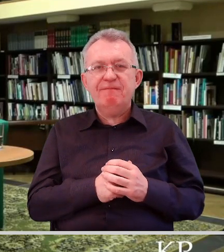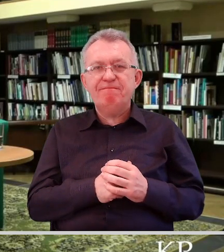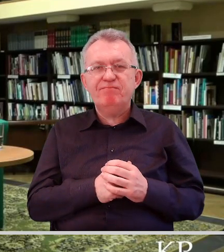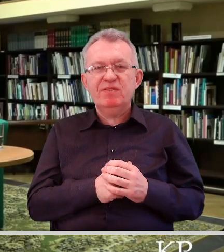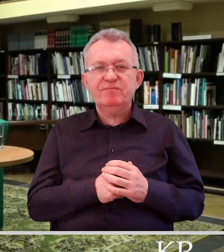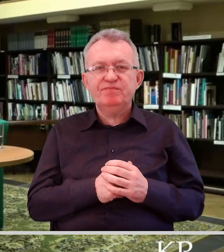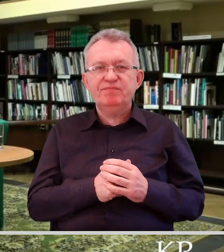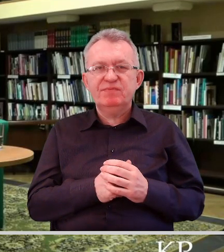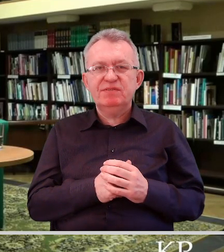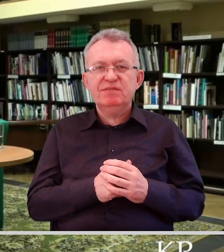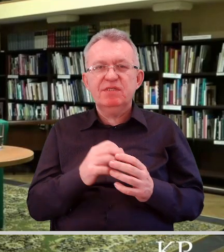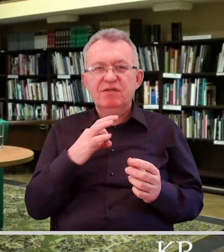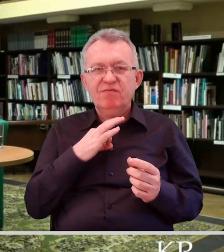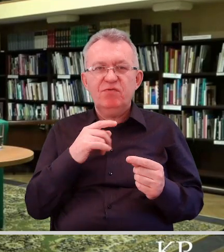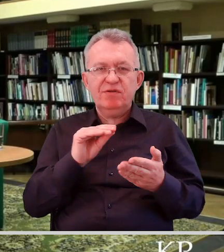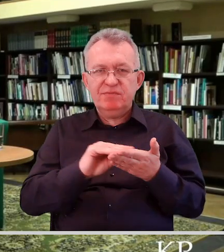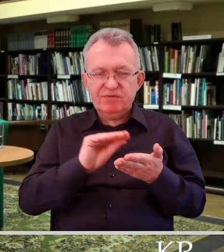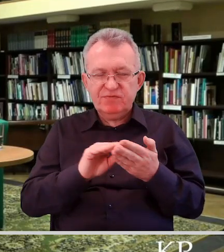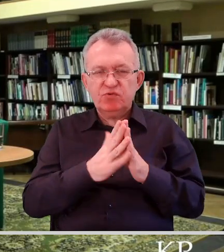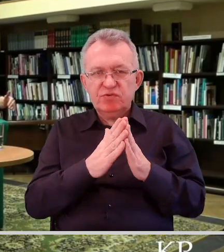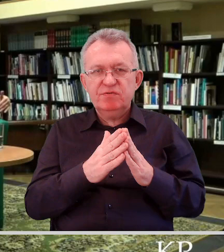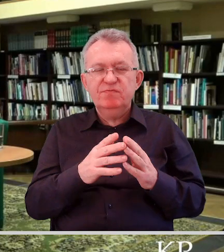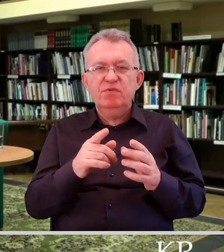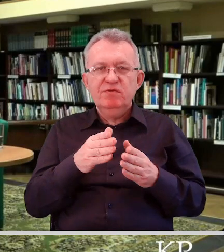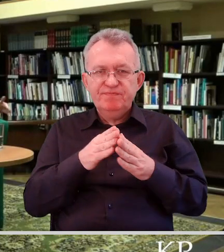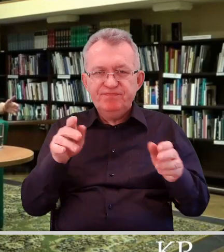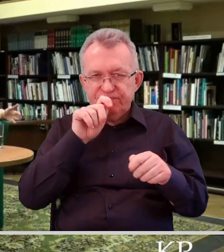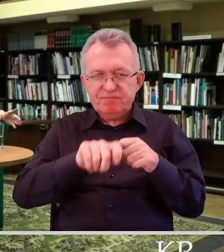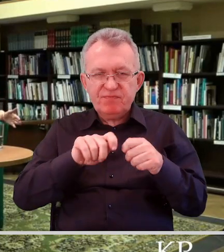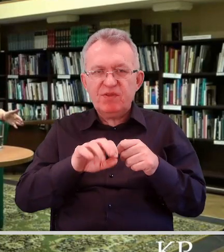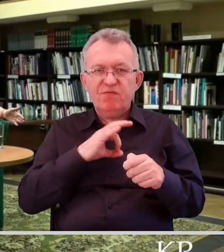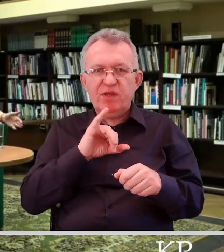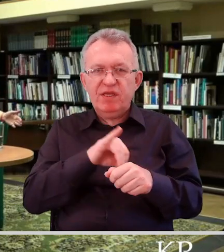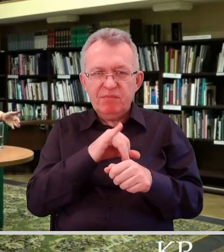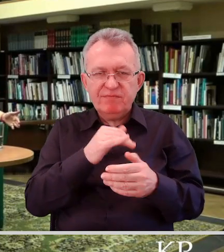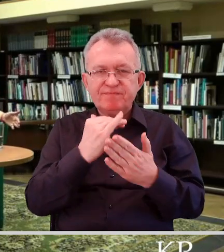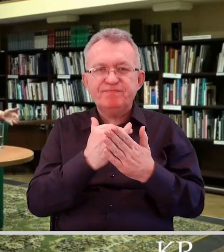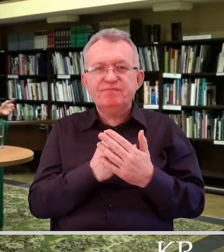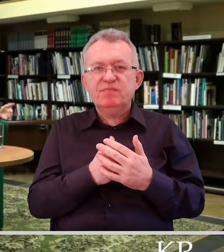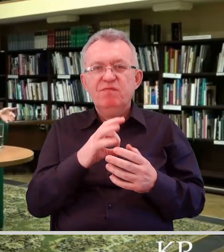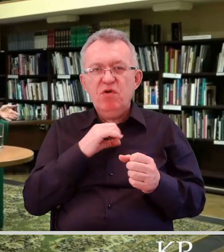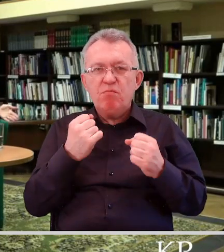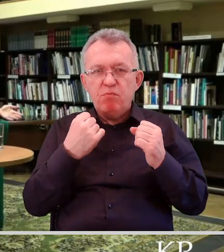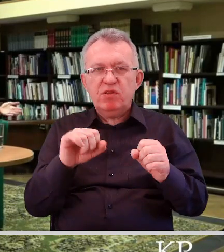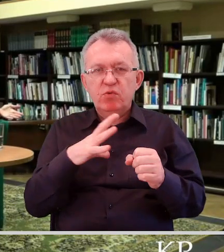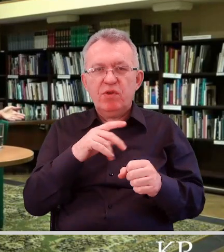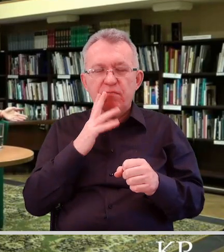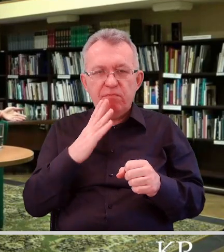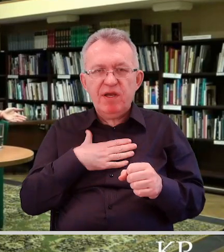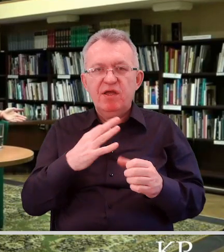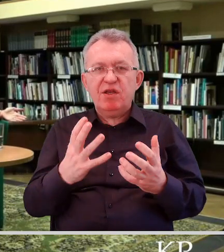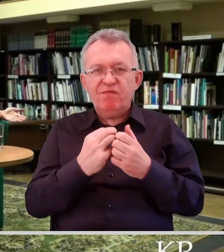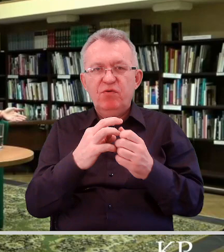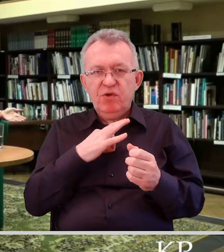książce właśnie relacje z własnym imieniem, idąc szeroko, głęboko i wręcz dochodząc do bohaterki, która mam nadzieję, że ratuje